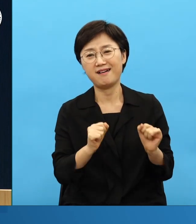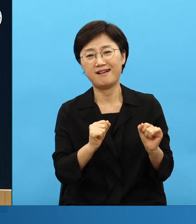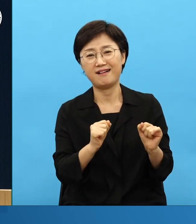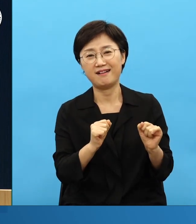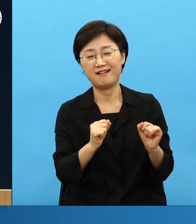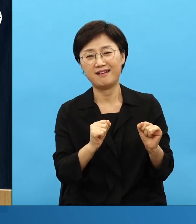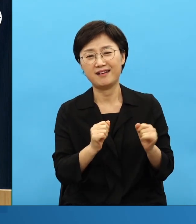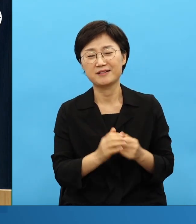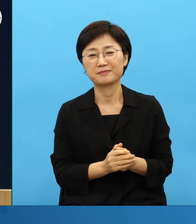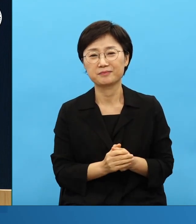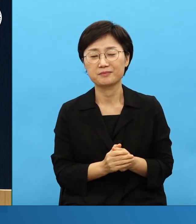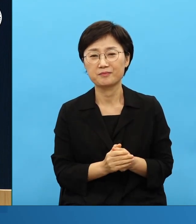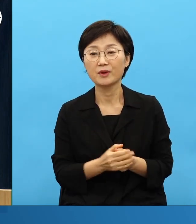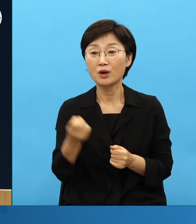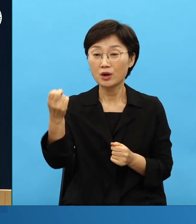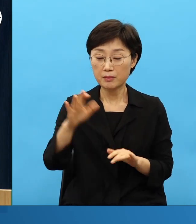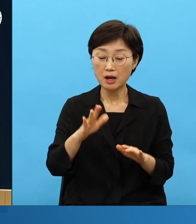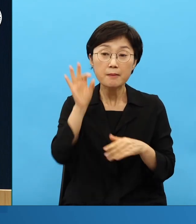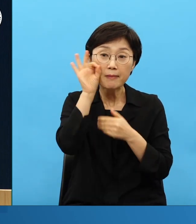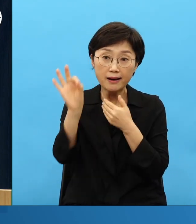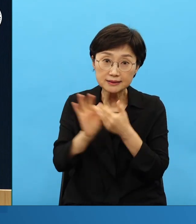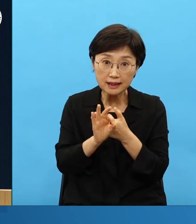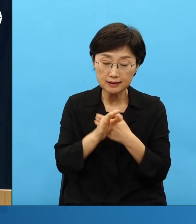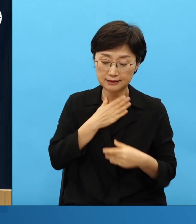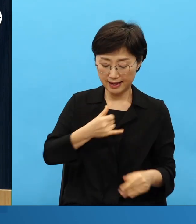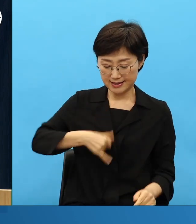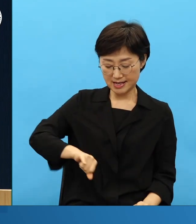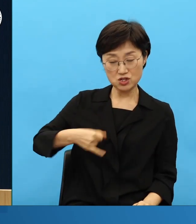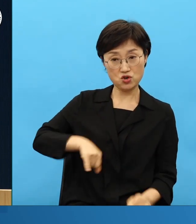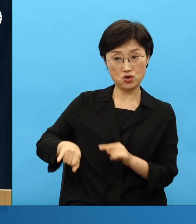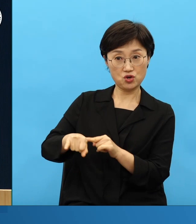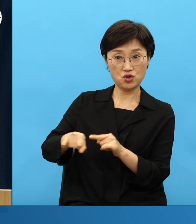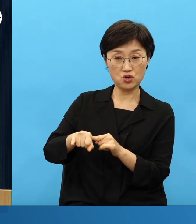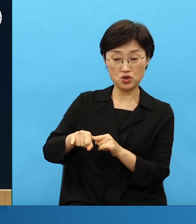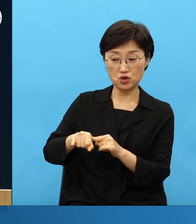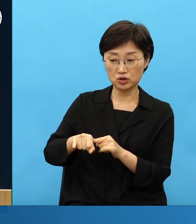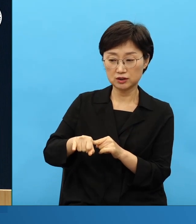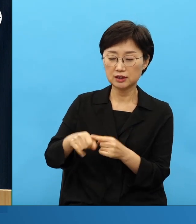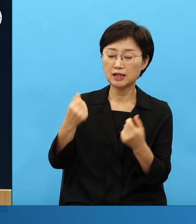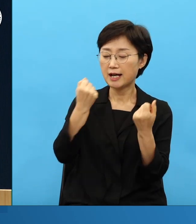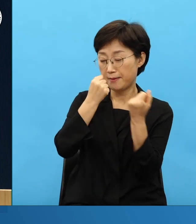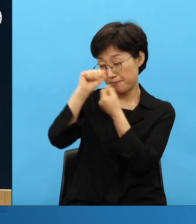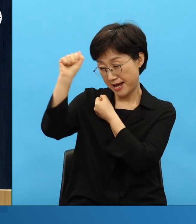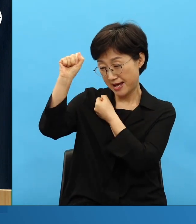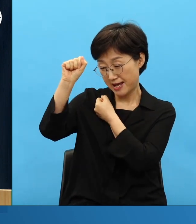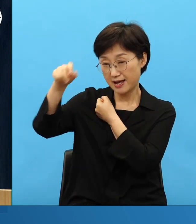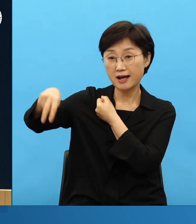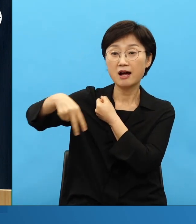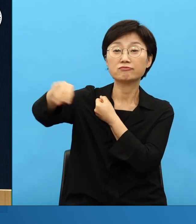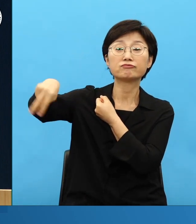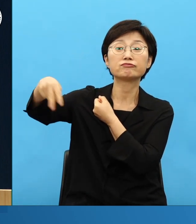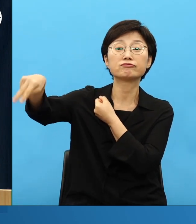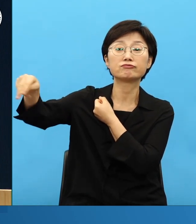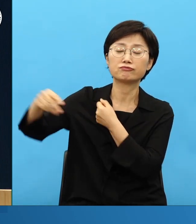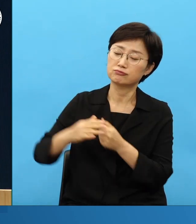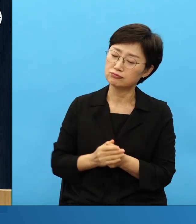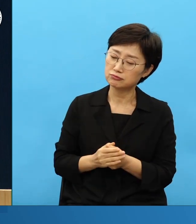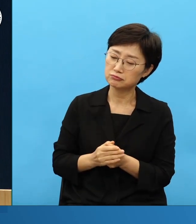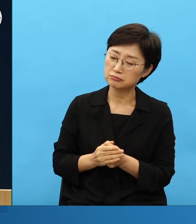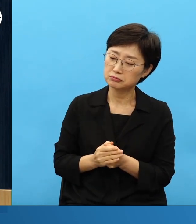나쁜 친구 따라 집을 나간 여러분 자녀가 들어오기만 하면 살지 그 조건을 달겠습니까? If your child follows a very bad